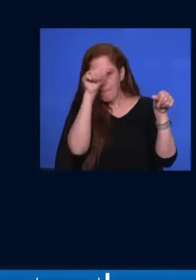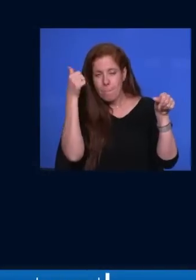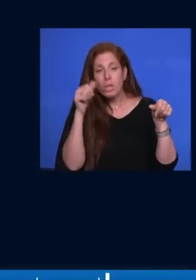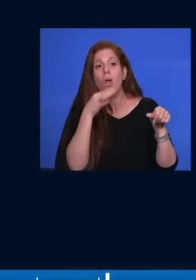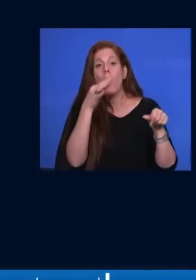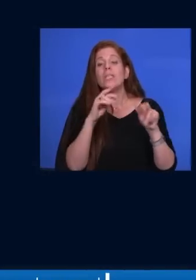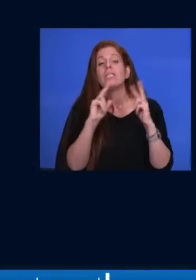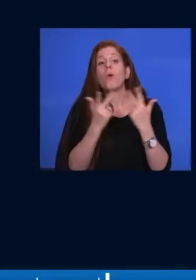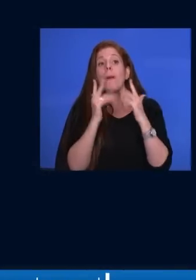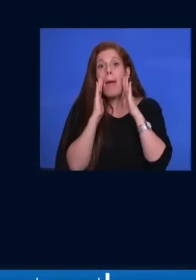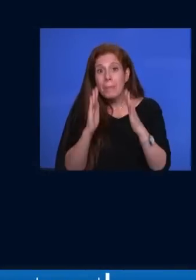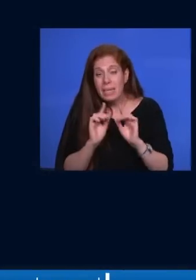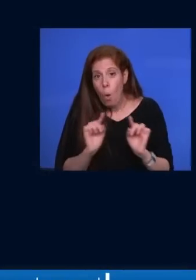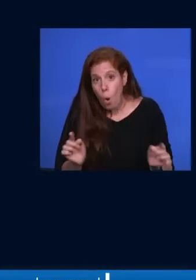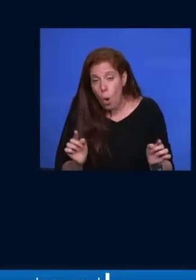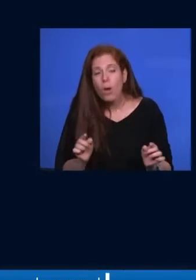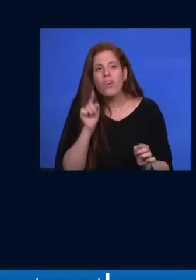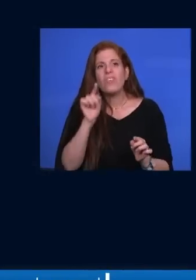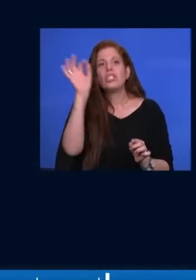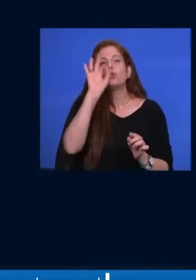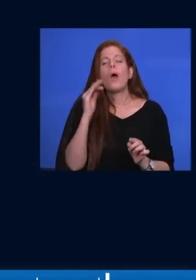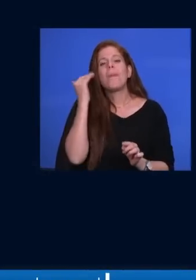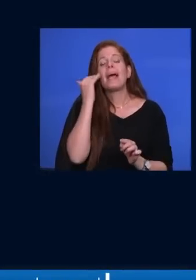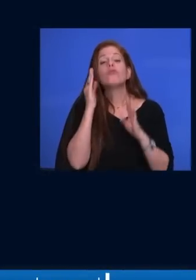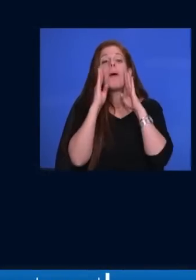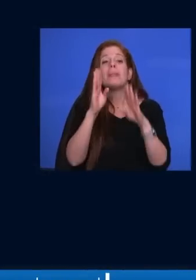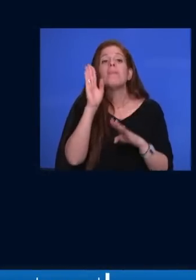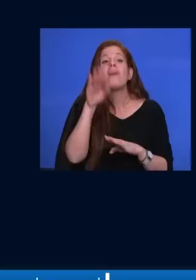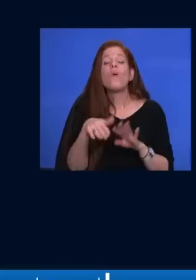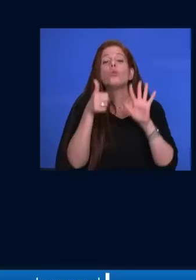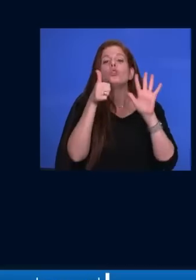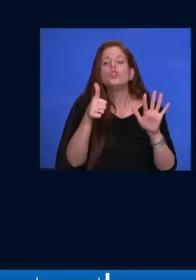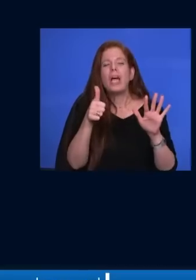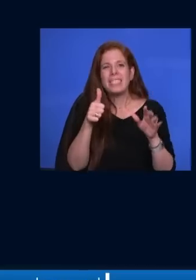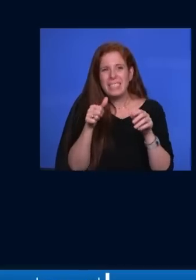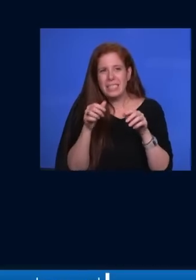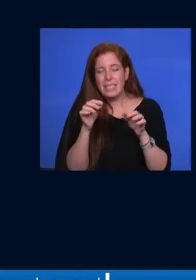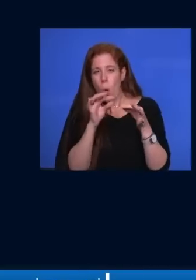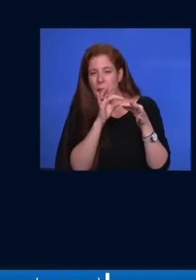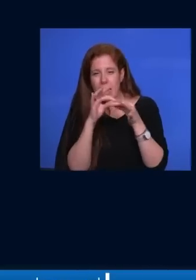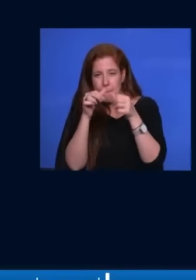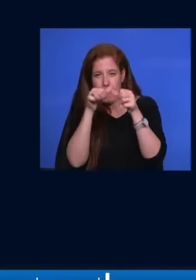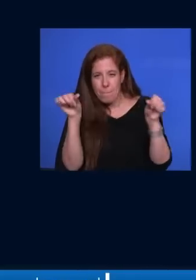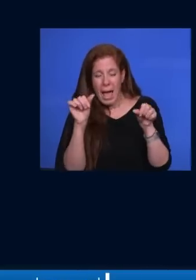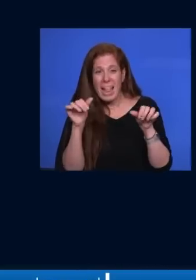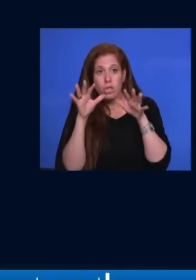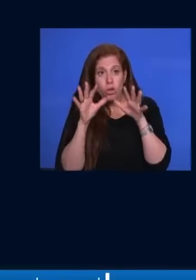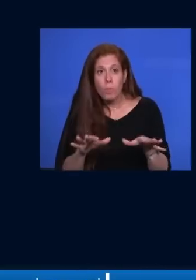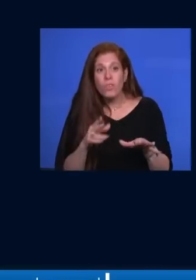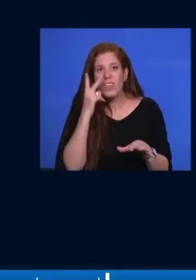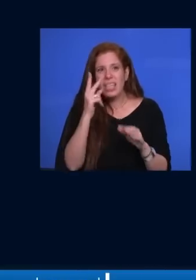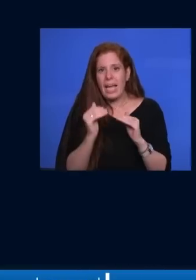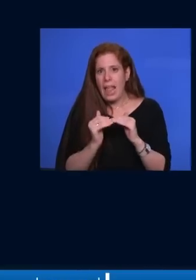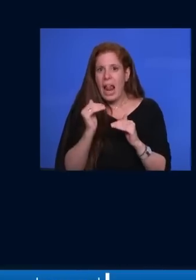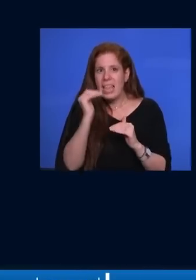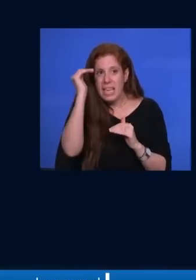מאמינים או לא, והנה שיעור האמריקנים שמאמינים בלפחות 6 סטריאוטיפים אנטישמיים לאורך השנים האחרונות, ותראה את העלייה משפל